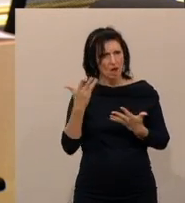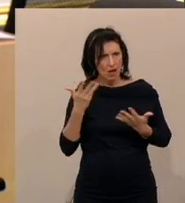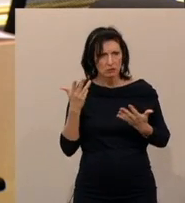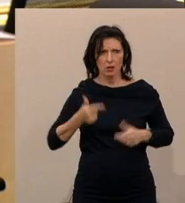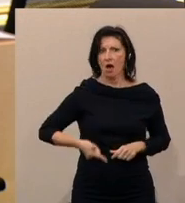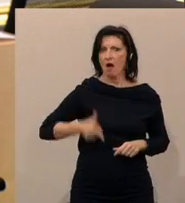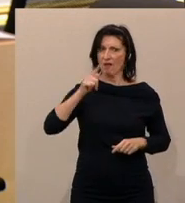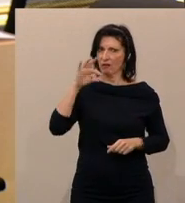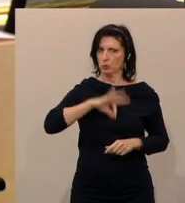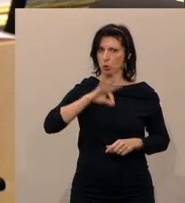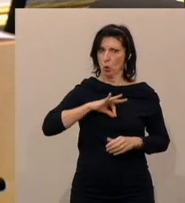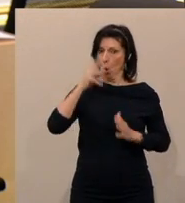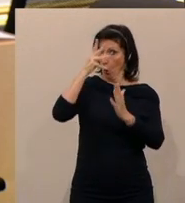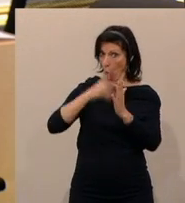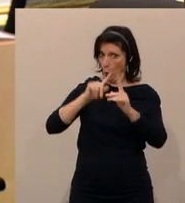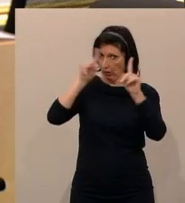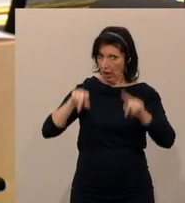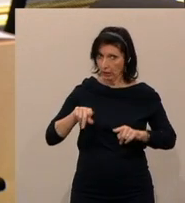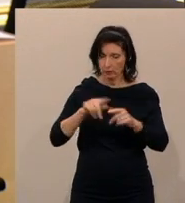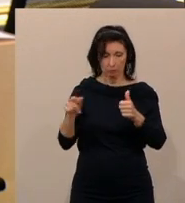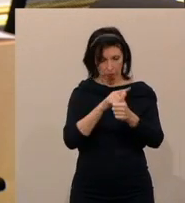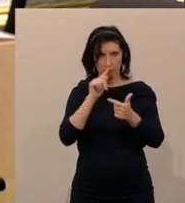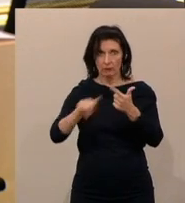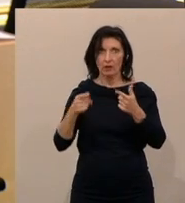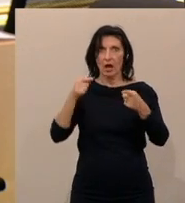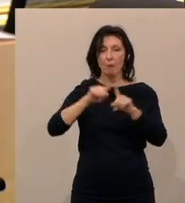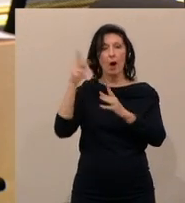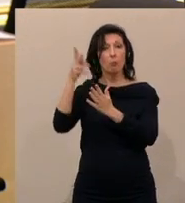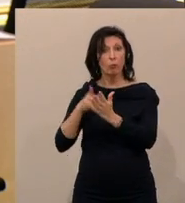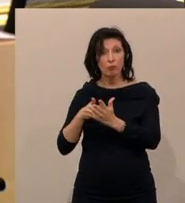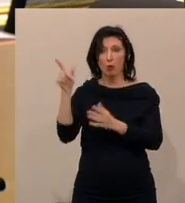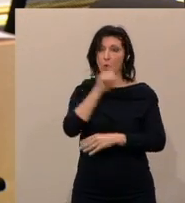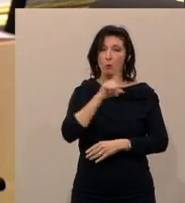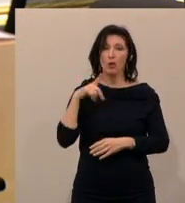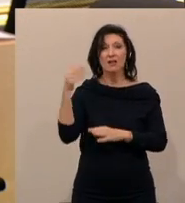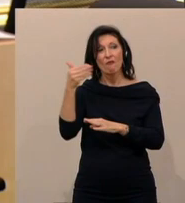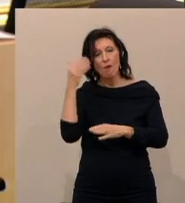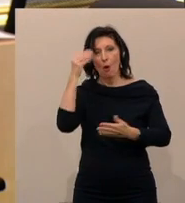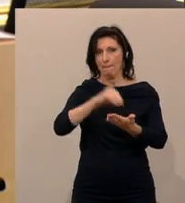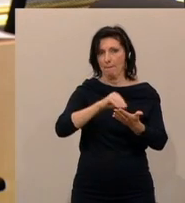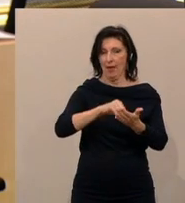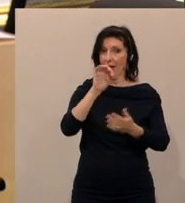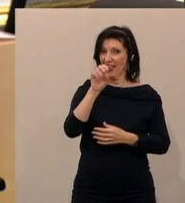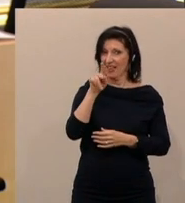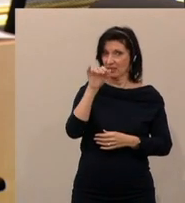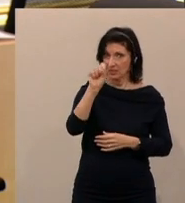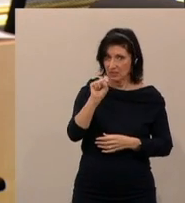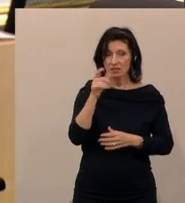eines waffenpsychologischen Gutachtens, sondern auch die Überprüfung auf polizeiliche Vormerkungen im EKIS. Auch eine